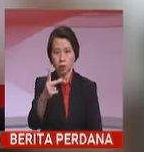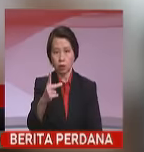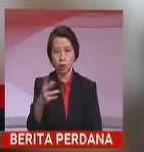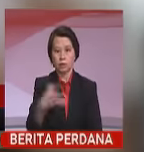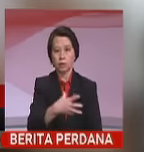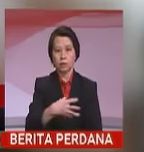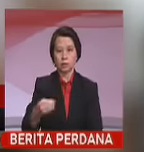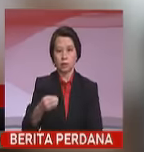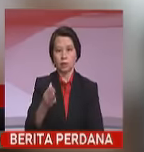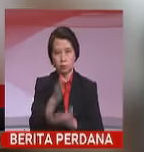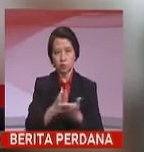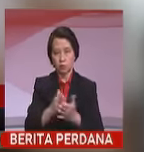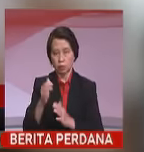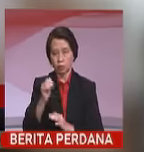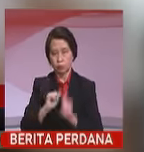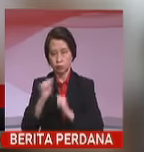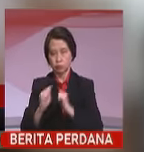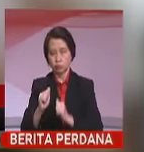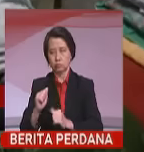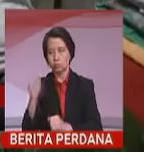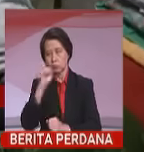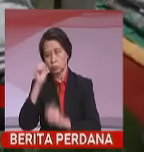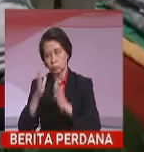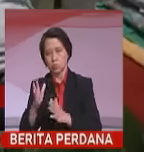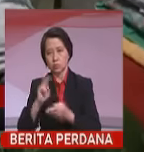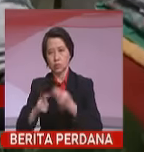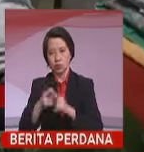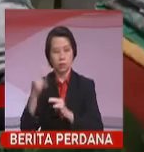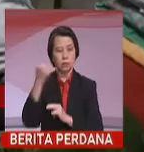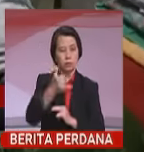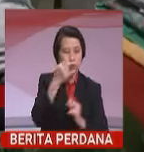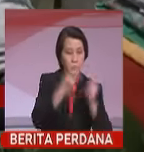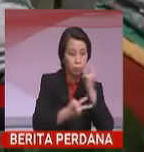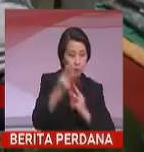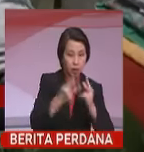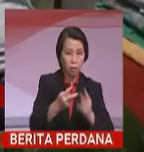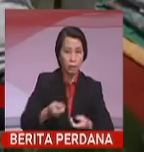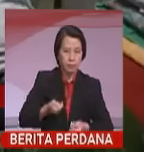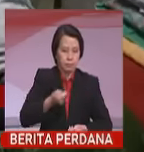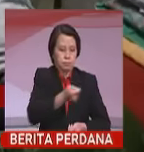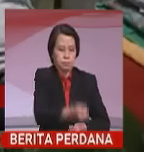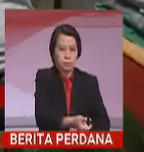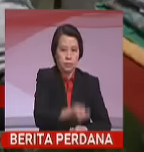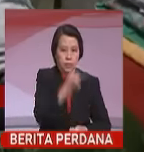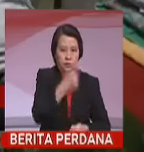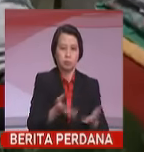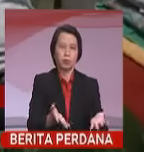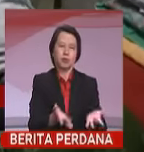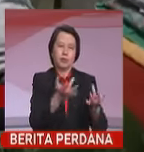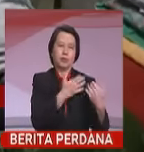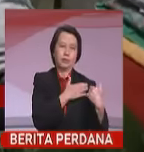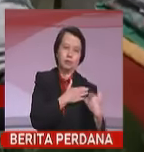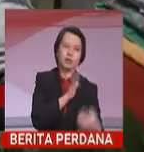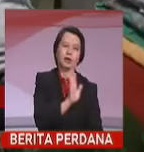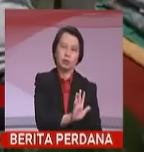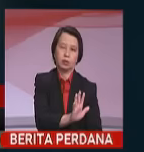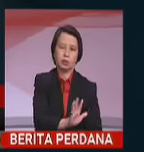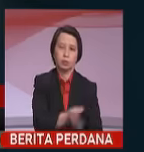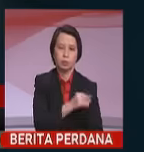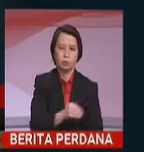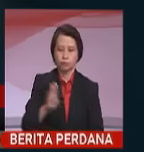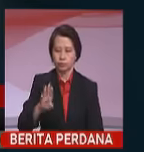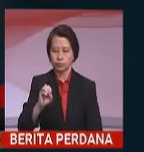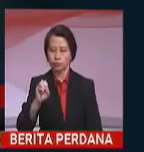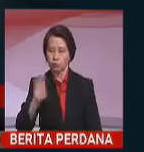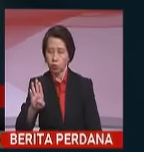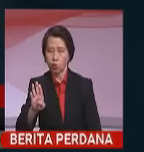pada itu, beberapa penggiat seni dan rakan-rakan turut membuat lawatan dan menyalurkan sumbangan bagi meringankan beban yang dihadapinya. Bob